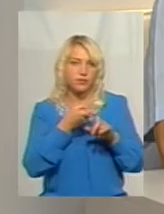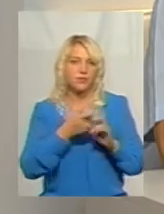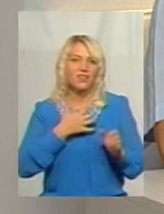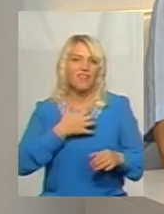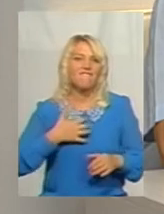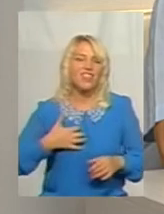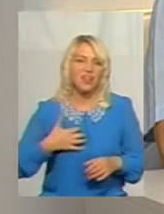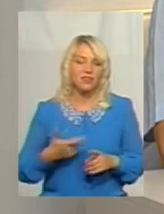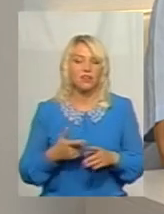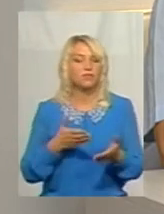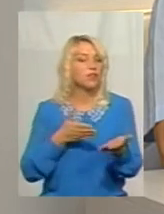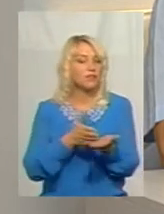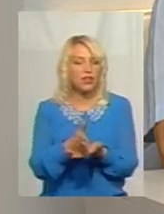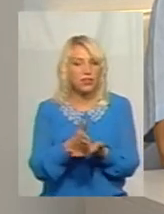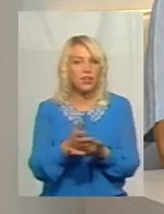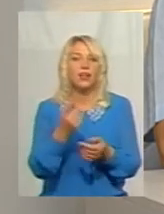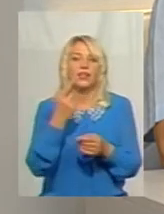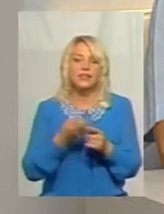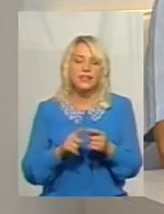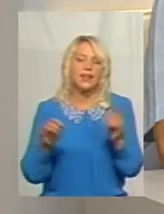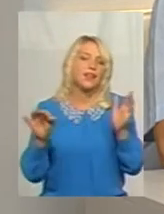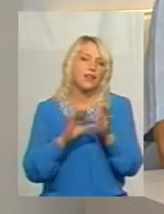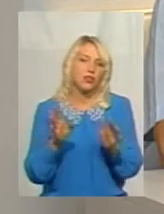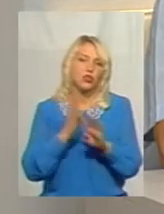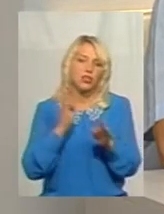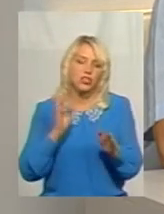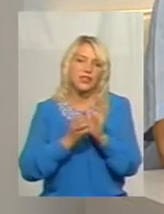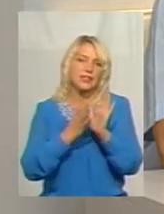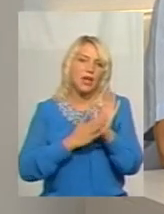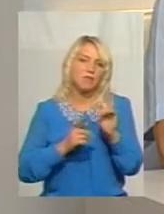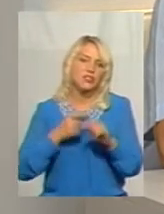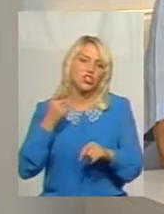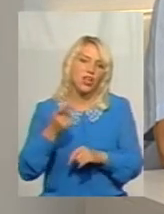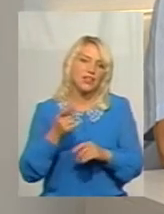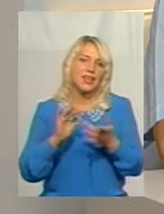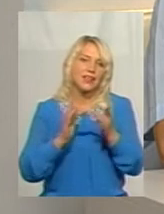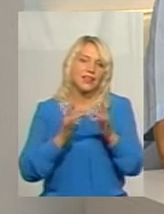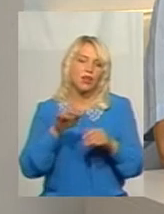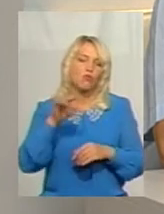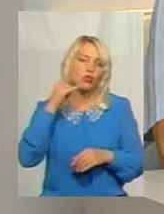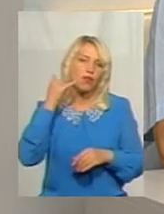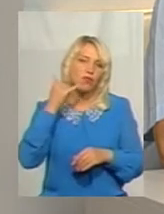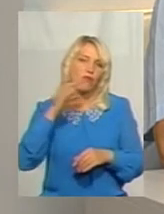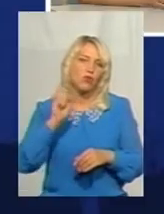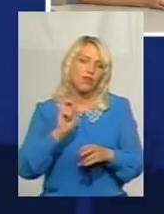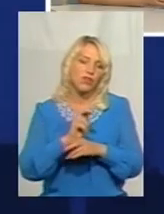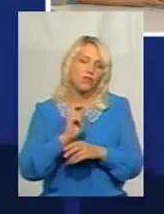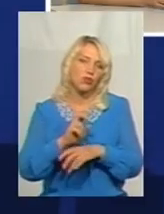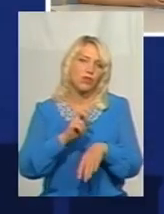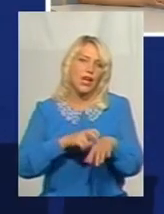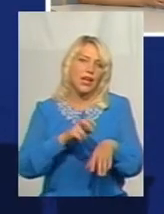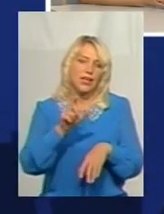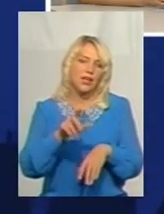все-таки електронна черга, запис через інтернет, по телефону і відвідування лікаря конкретно